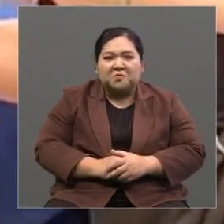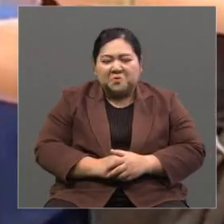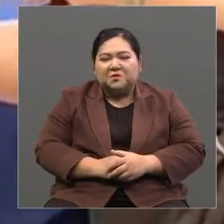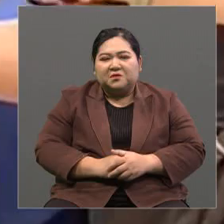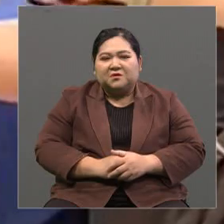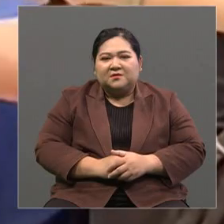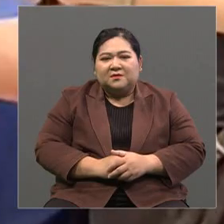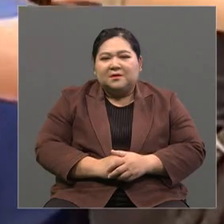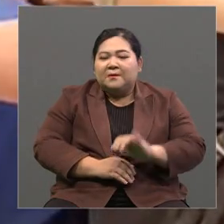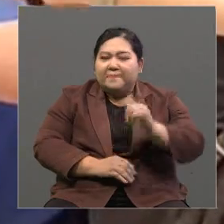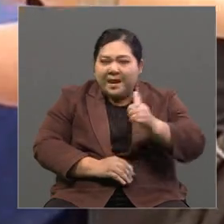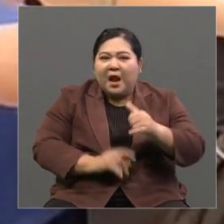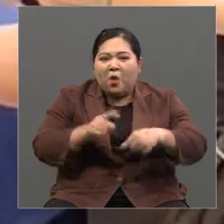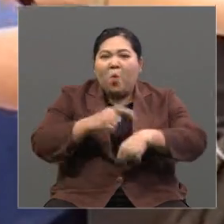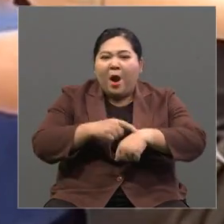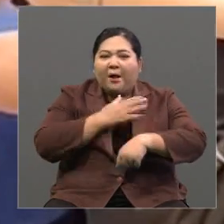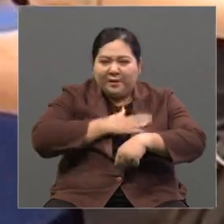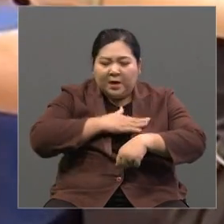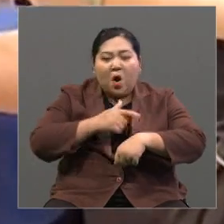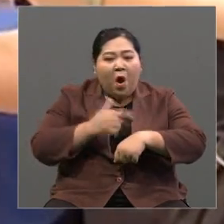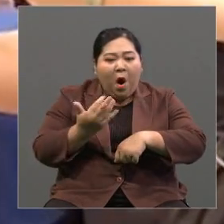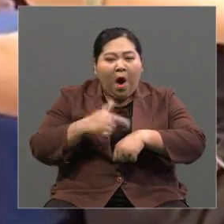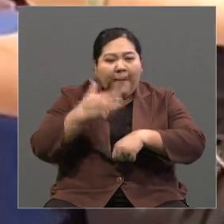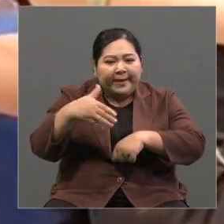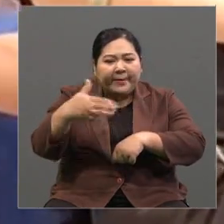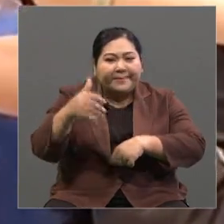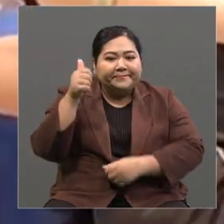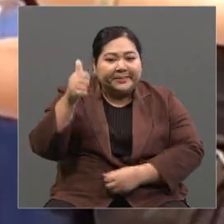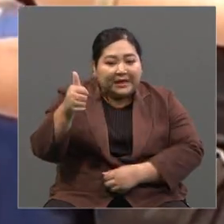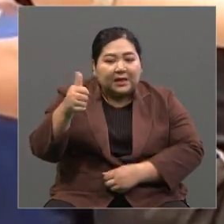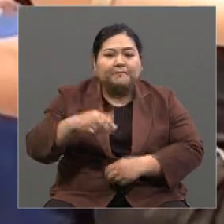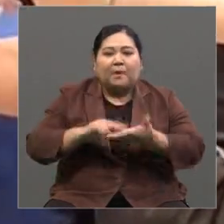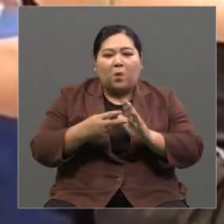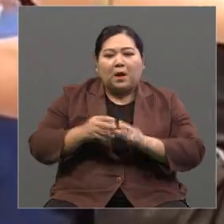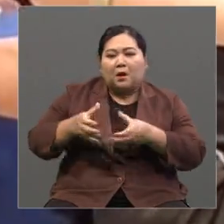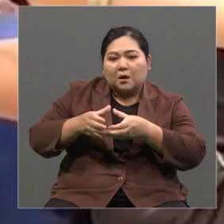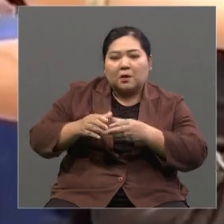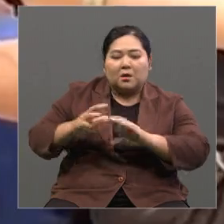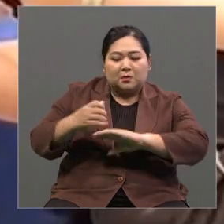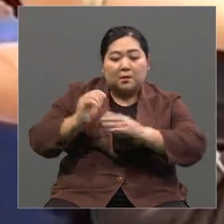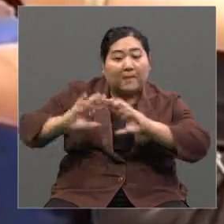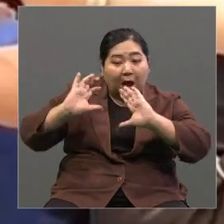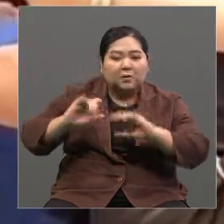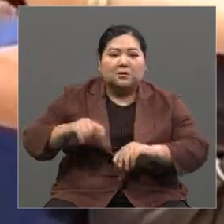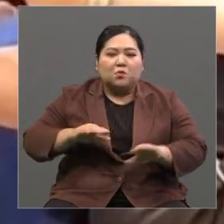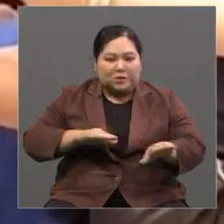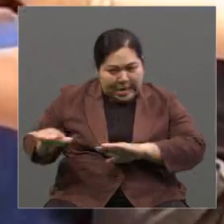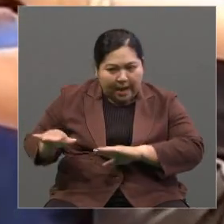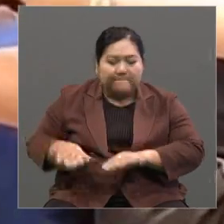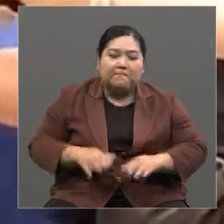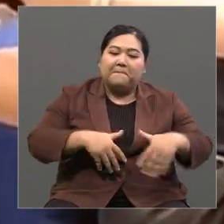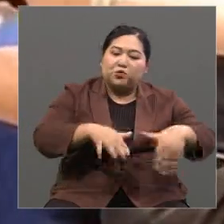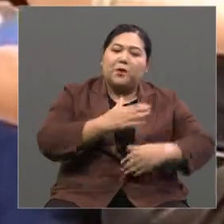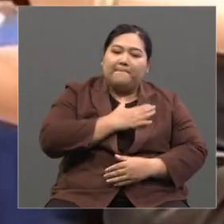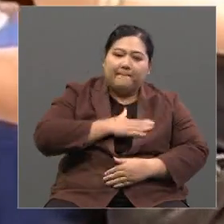ไปก่อนนะคะจะเป็นการดีทั้งให้ผู้ที่เตรียมตั้งรัฐบาลด้วยได้มีการเตรียมตัวประชาชนก็จะได้พักด้วยเราแ